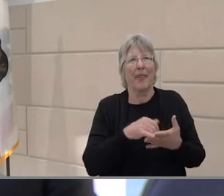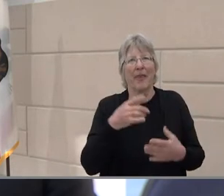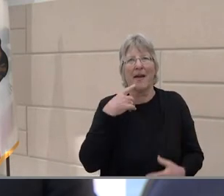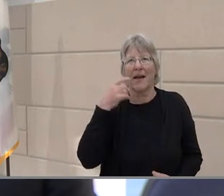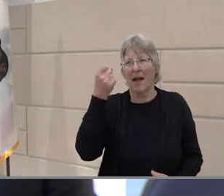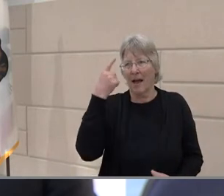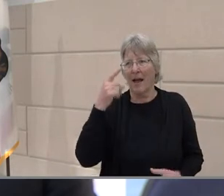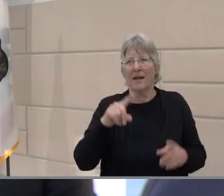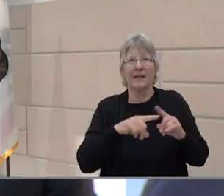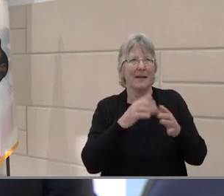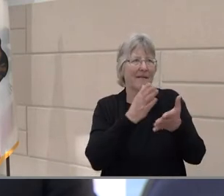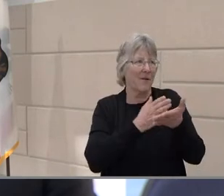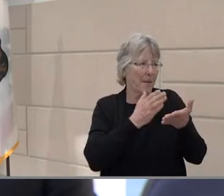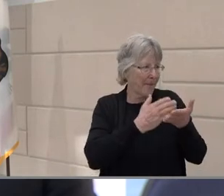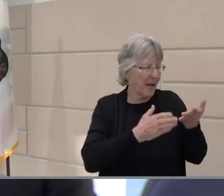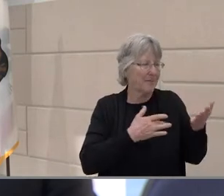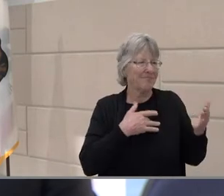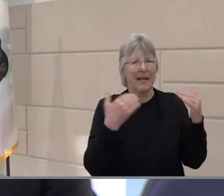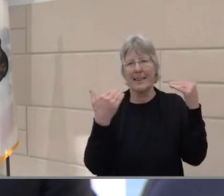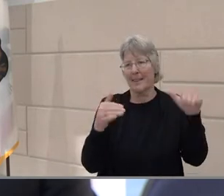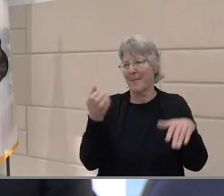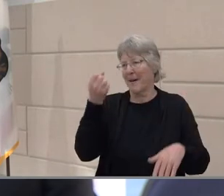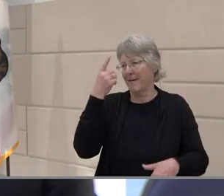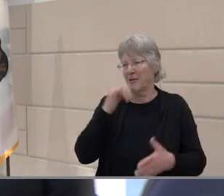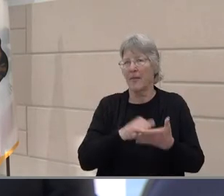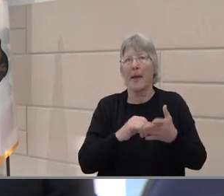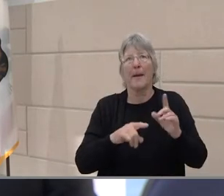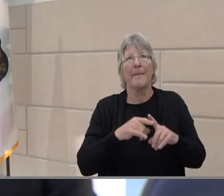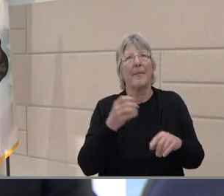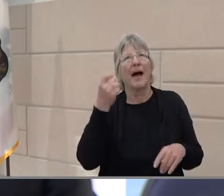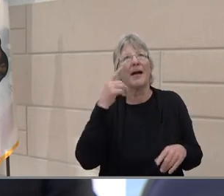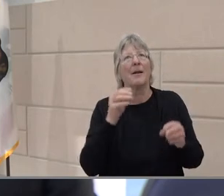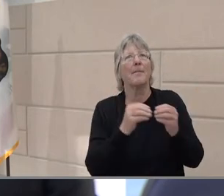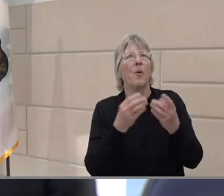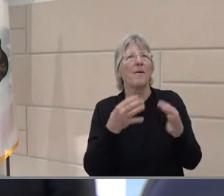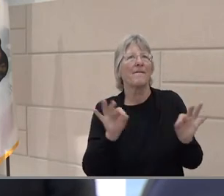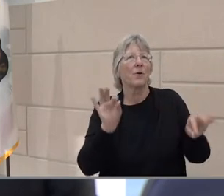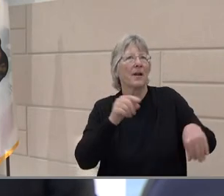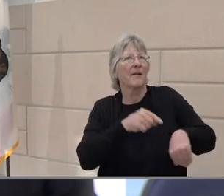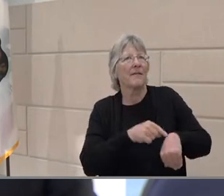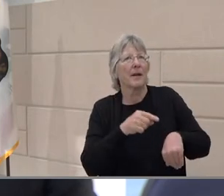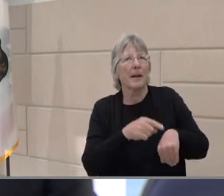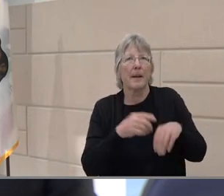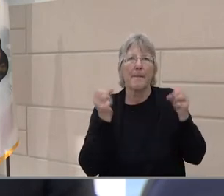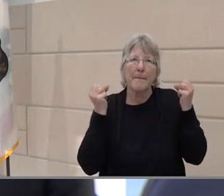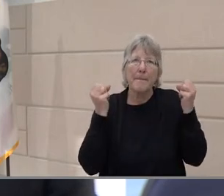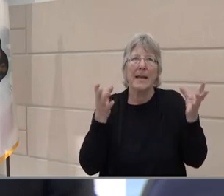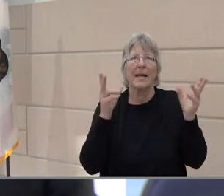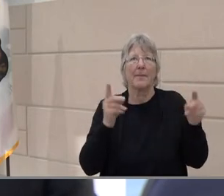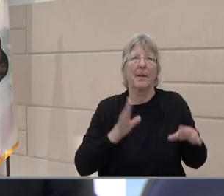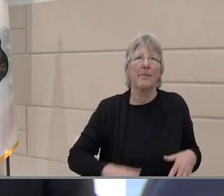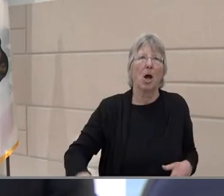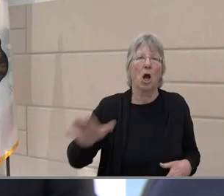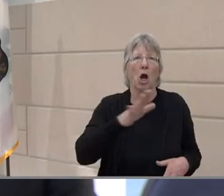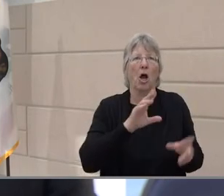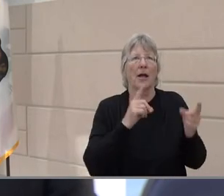គ្រប់គ្រាន់សម្រាប់ការបង្ហាត់សិស្សគាត់យល់ឃើញថាពេលវេលាច្រើ